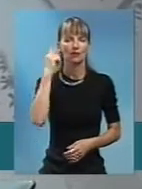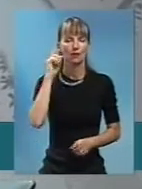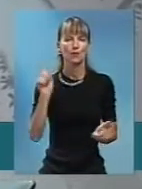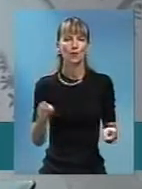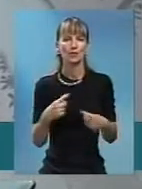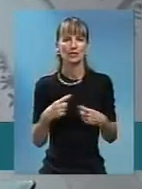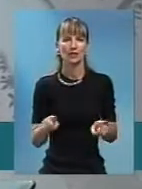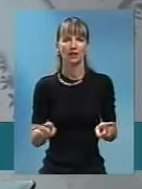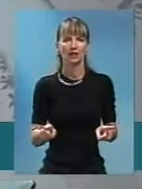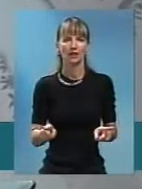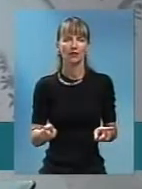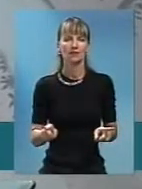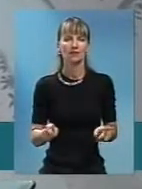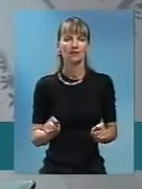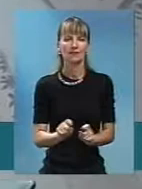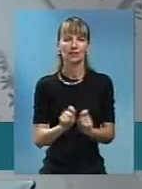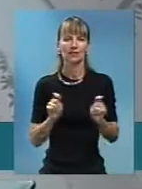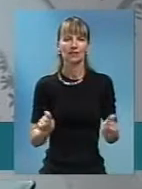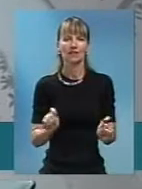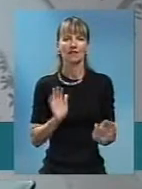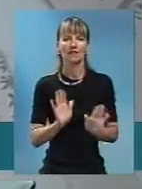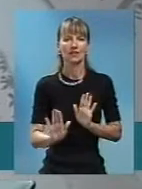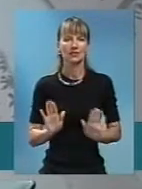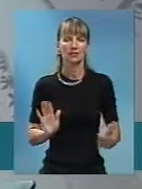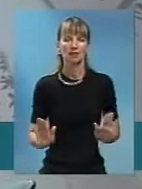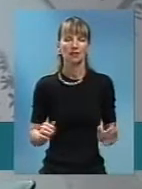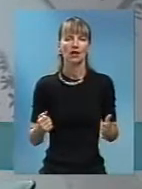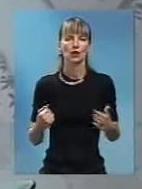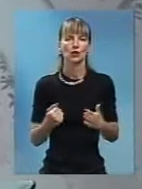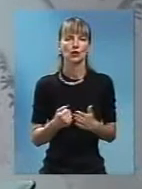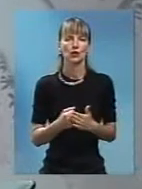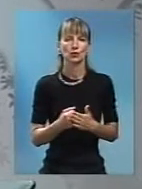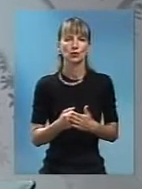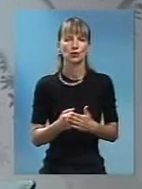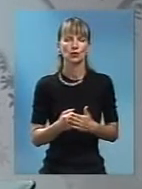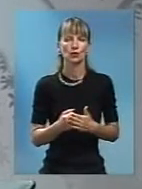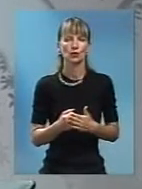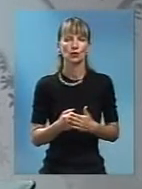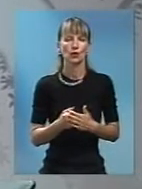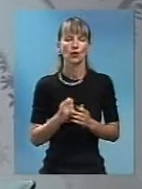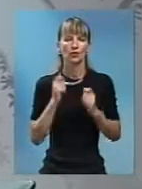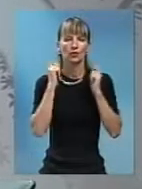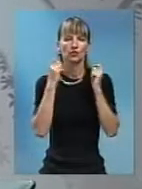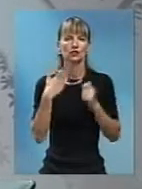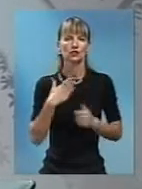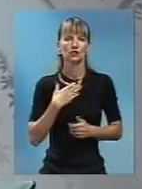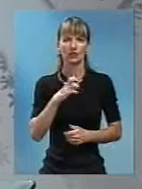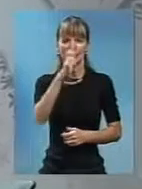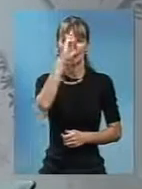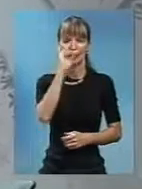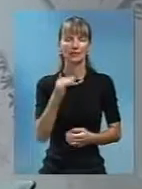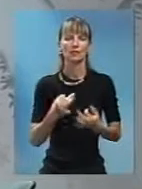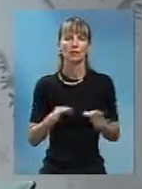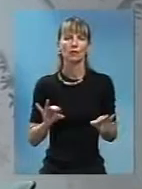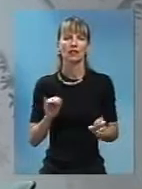музеї відкрилася виставка до сторіччя нашої державності і незалежності.